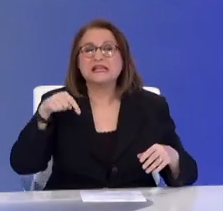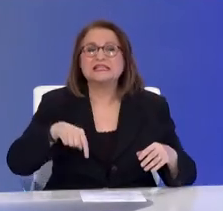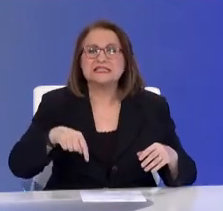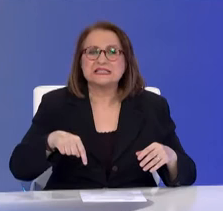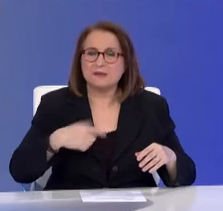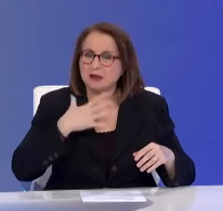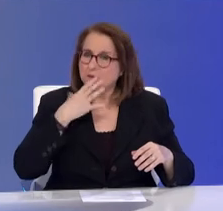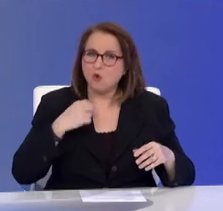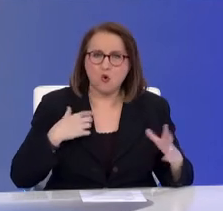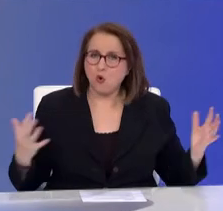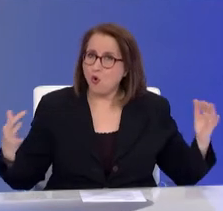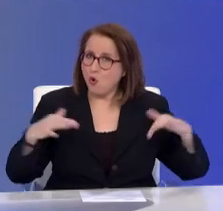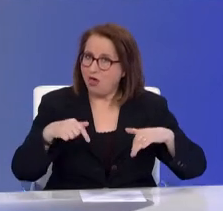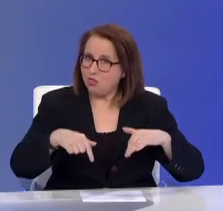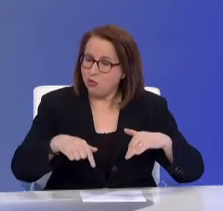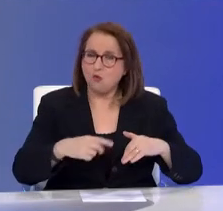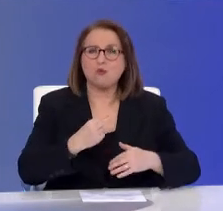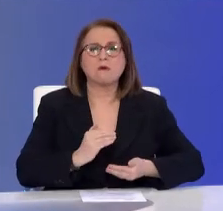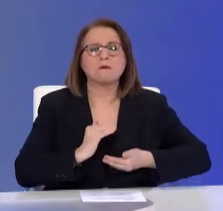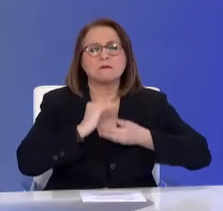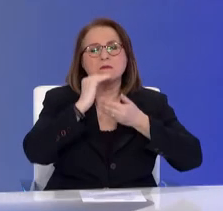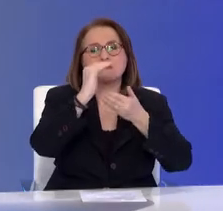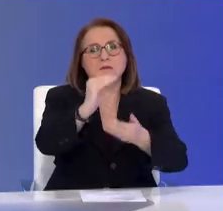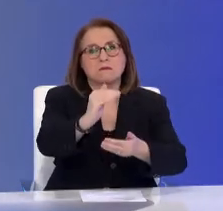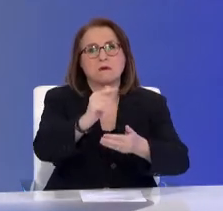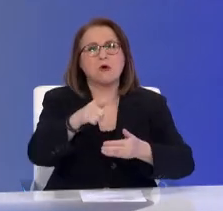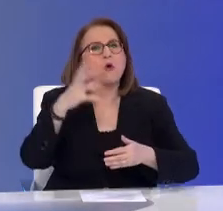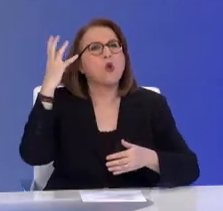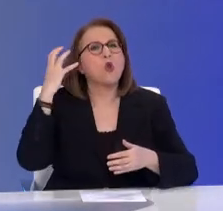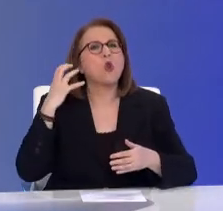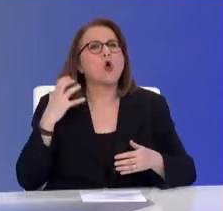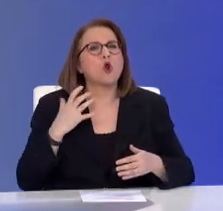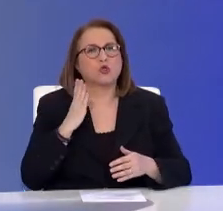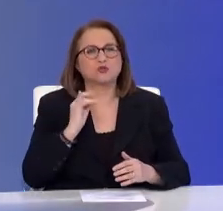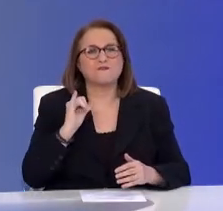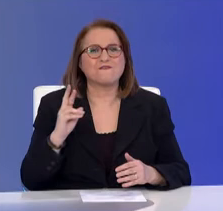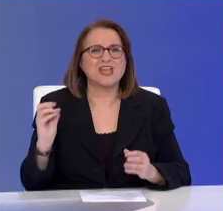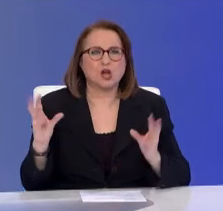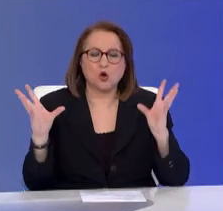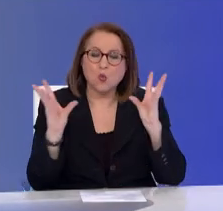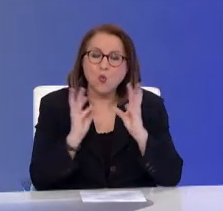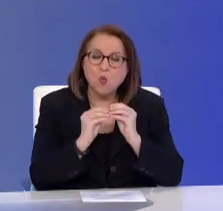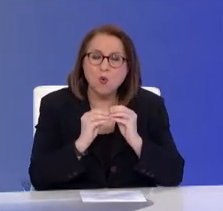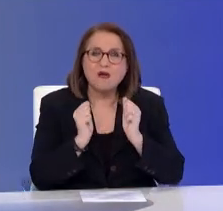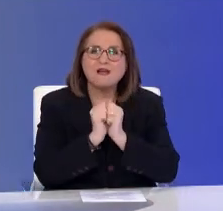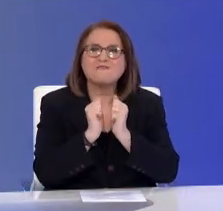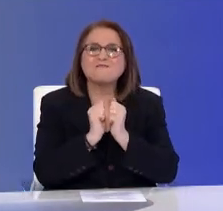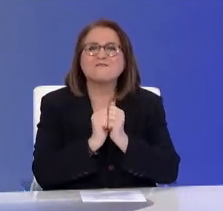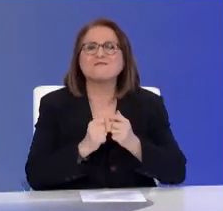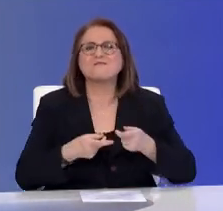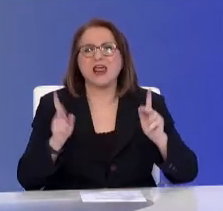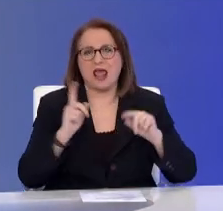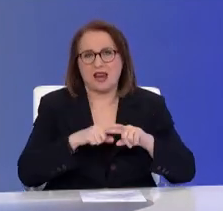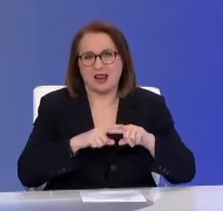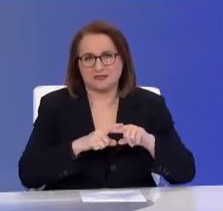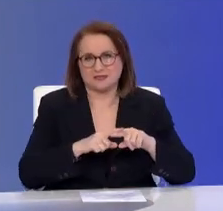Lord Byron για το φιλελληνισμό. Με τον τρόπο αυτό προσπαθούμε να υπογραμμίσουμε